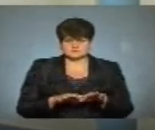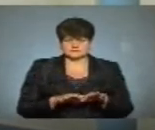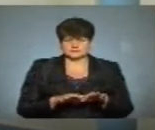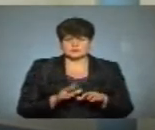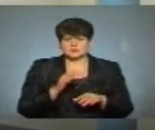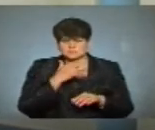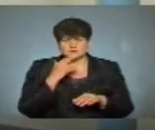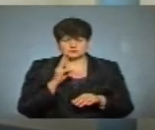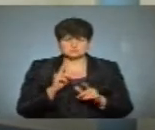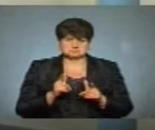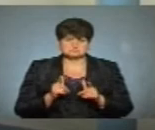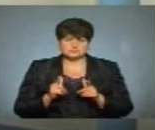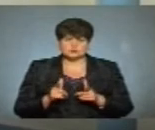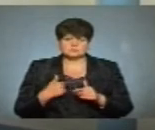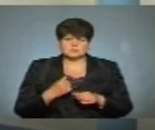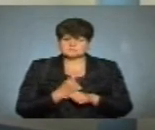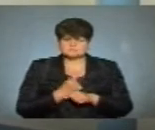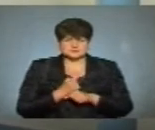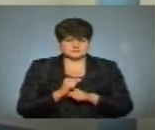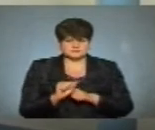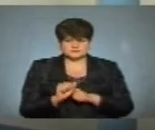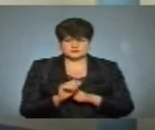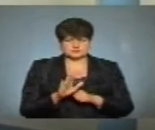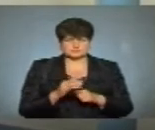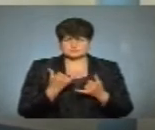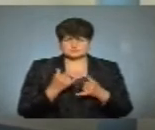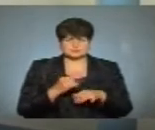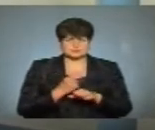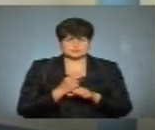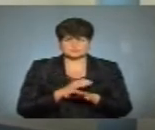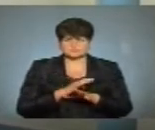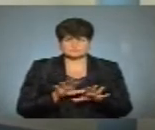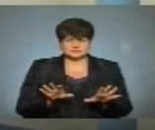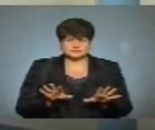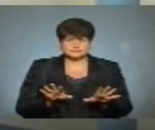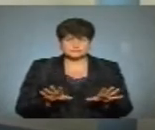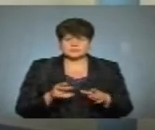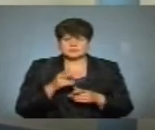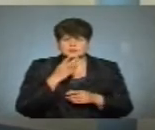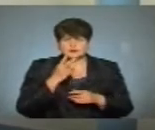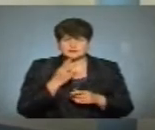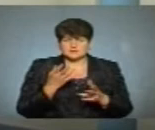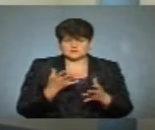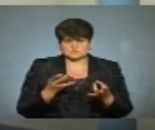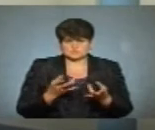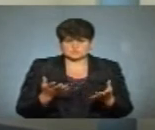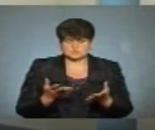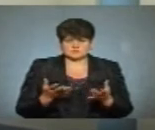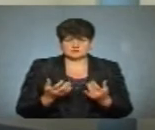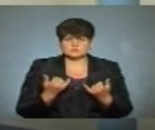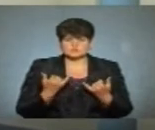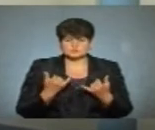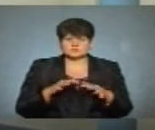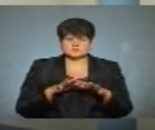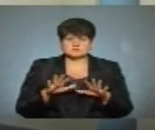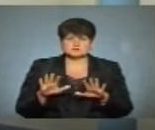Багато хто погодився, ми примусової повної евакуації зараз не проводимо, тому що не бачимо в цьому потреби. Сьогодні на